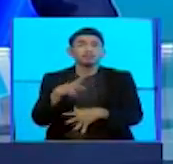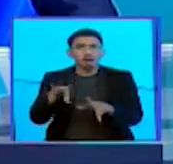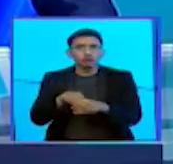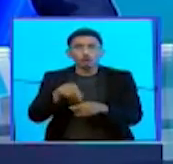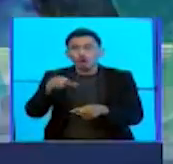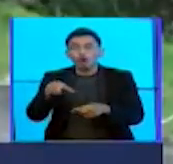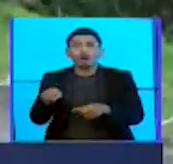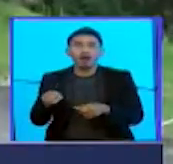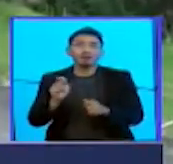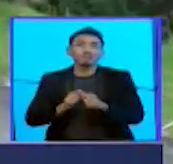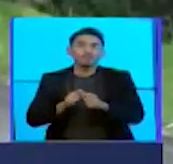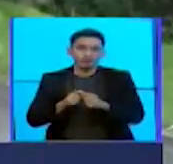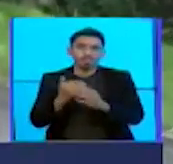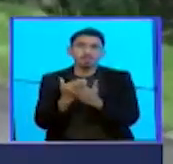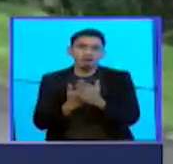Hai